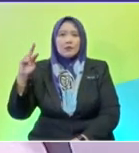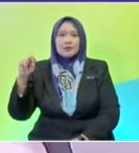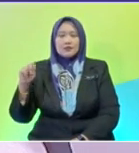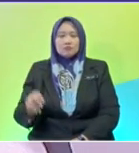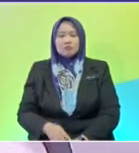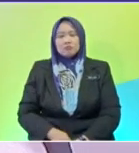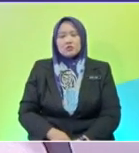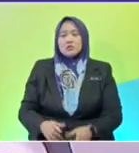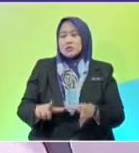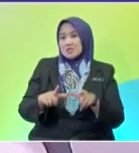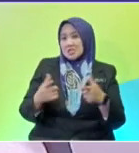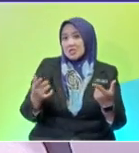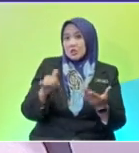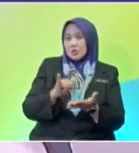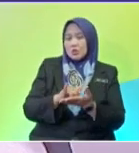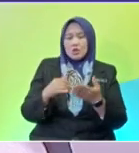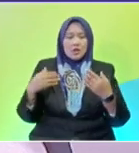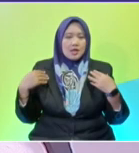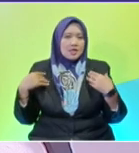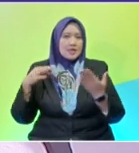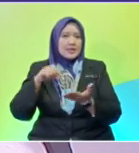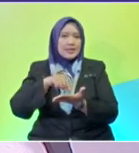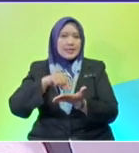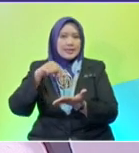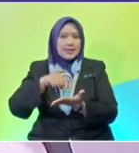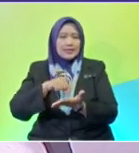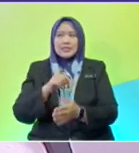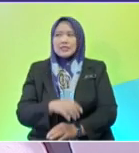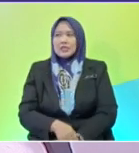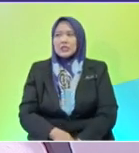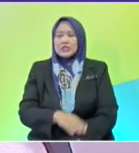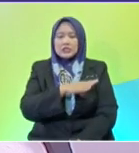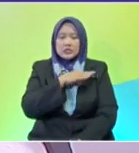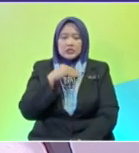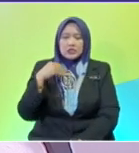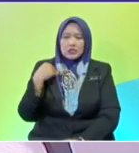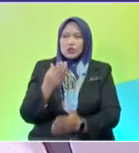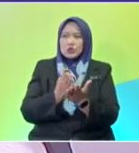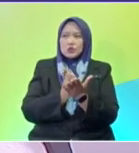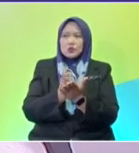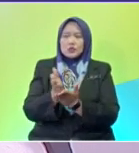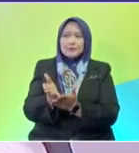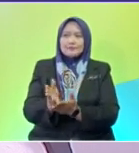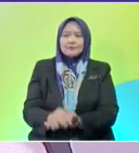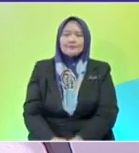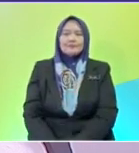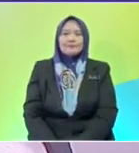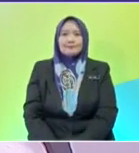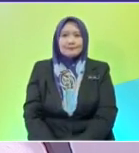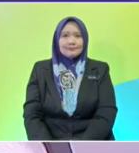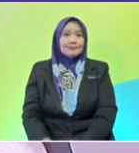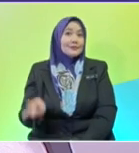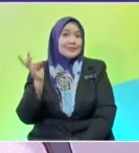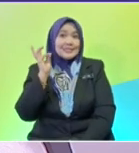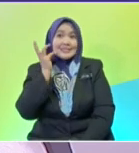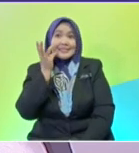juga boleh makan ayam Oke itulah seterusnya ialah nasi nah dia suka